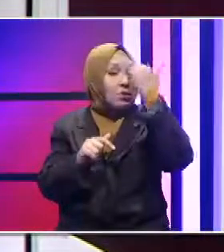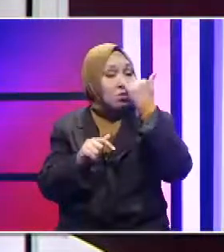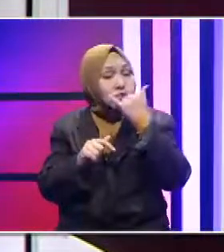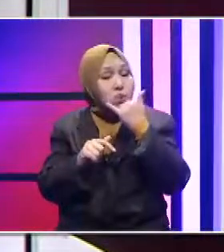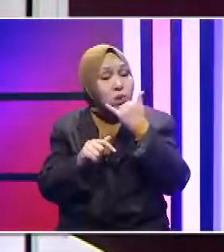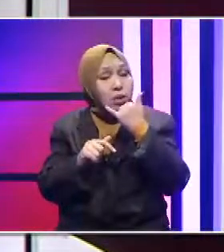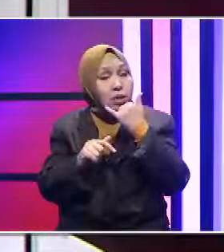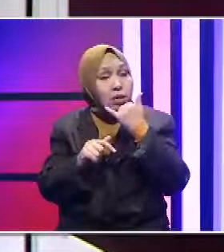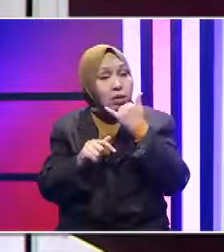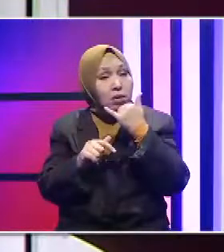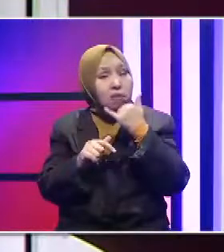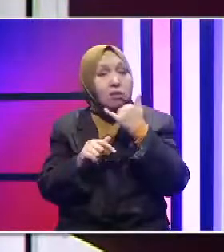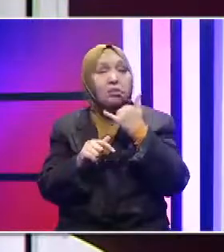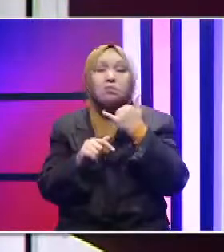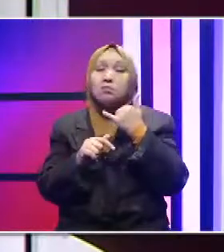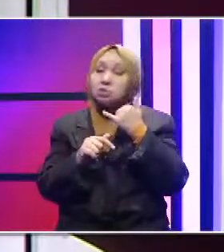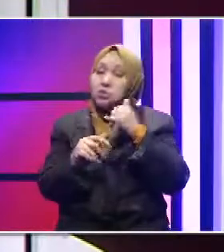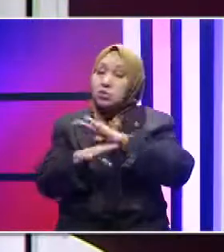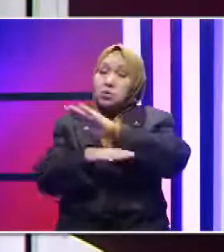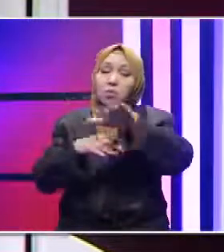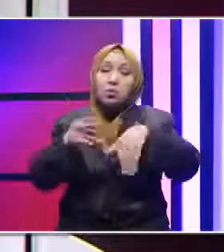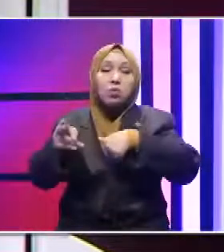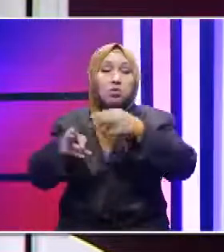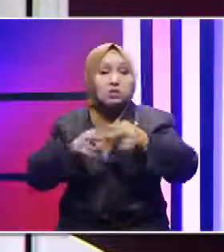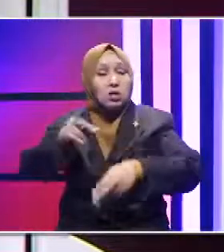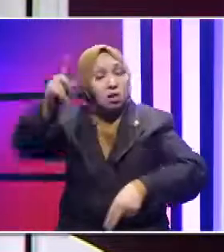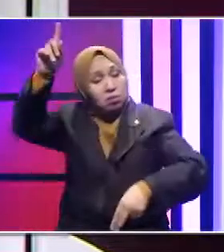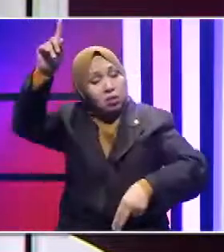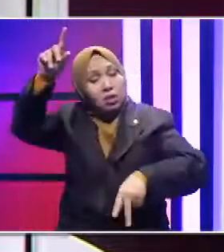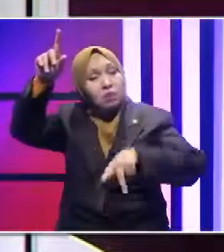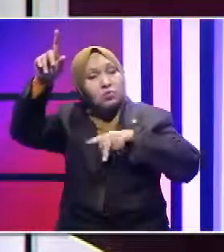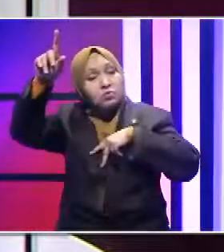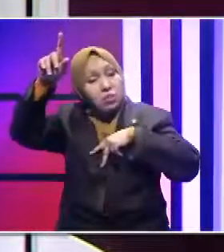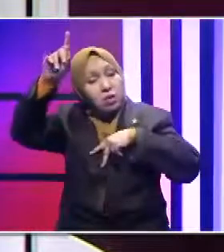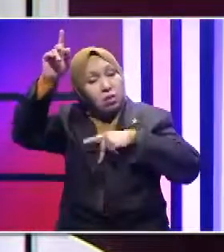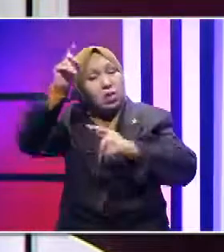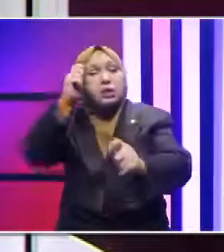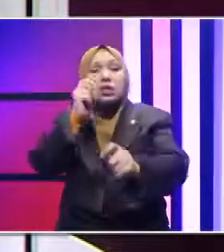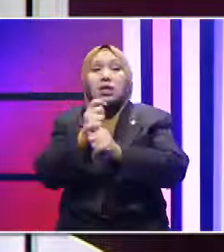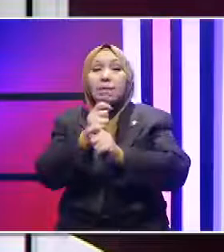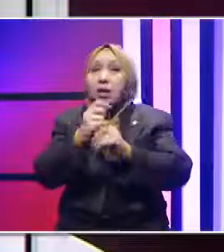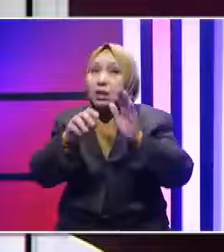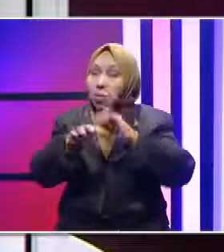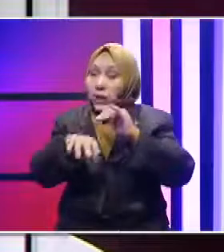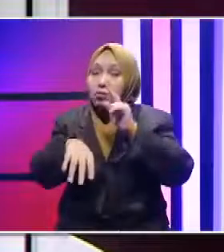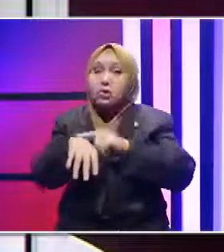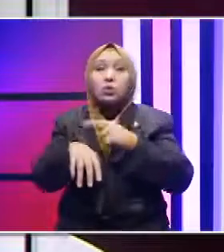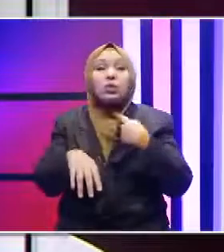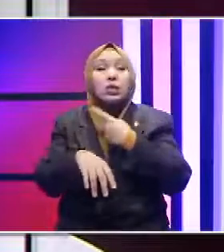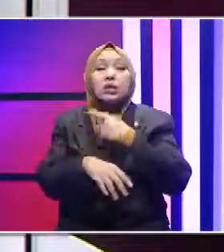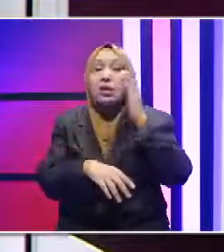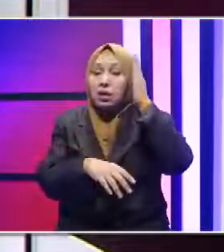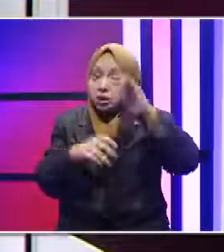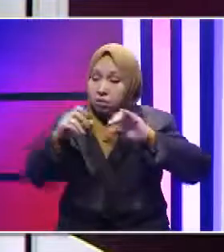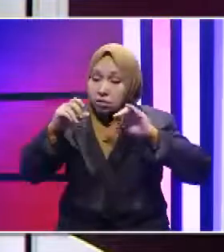yauma idzil lillah. Semua urusan itu Allah yang punya, Allah tentukan, dan pada waktu itulah kita akan sedar